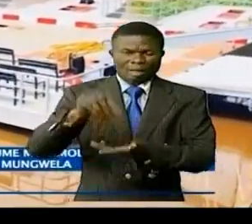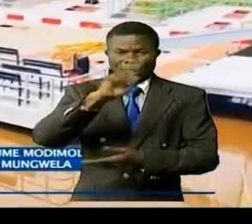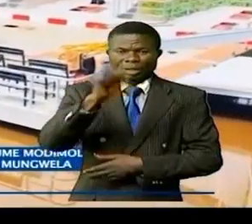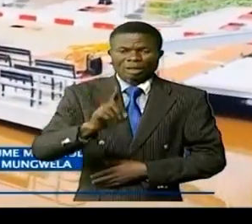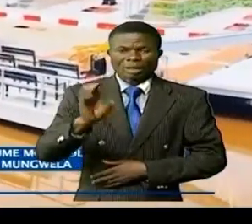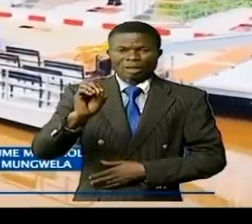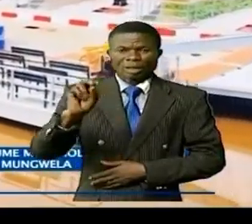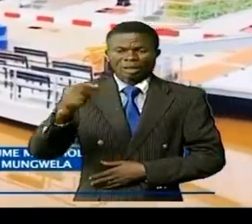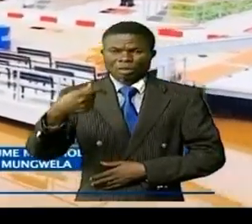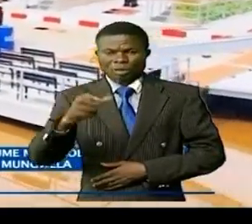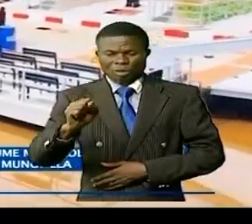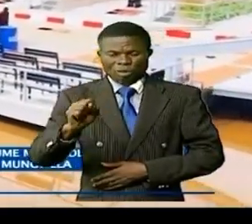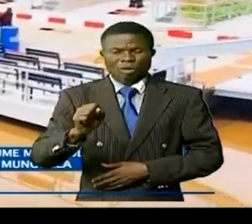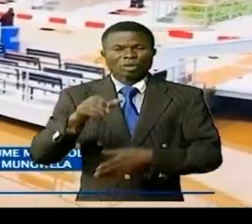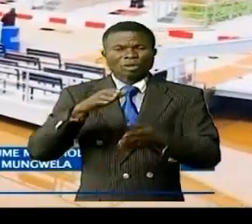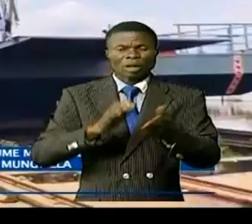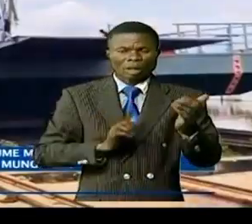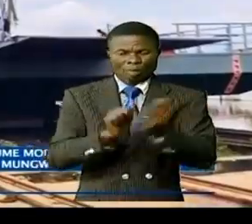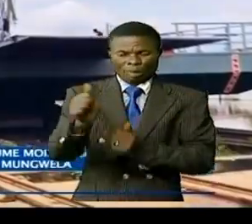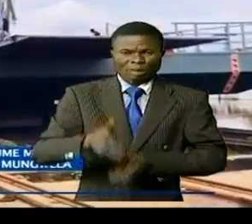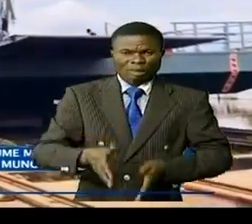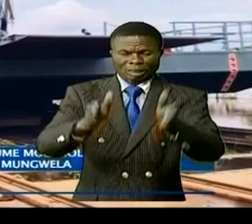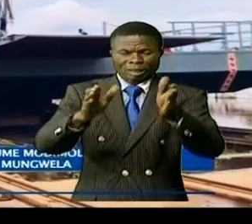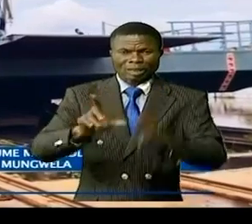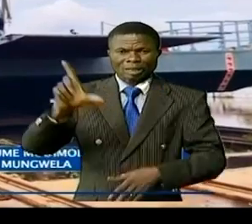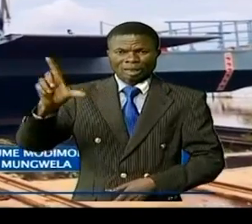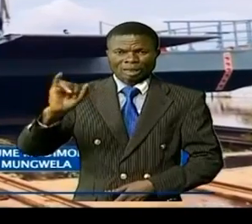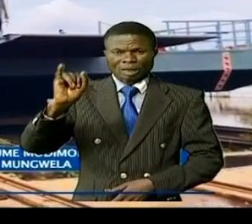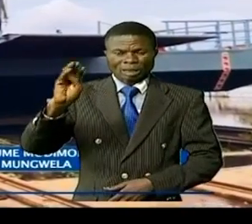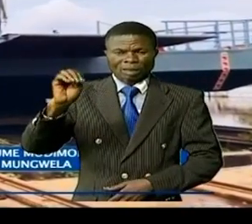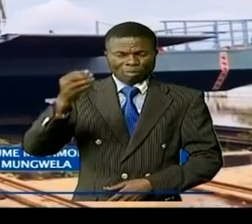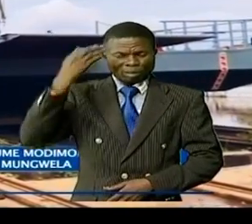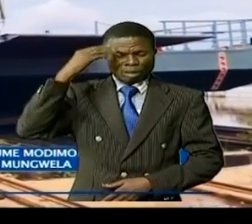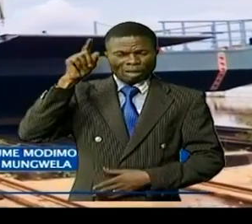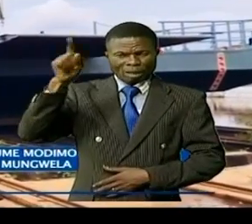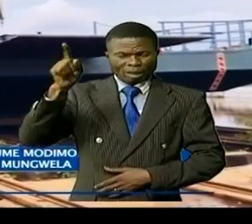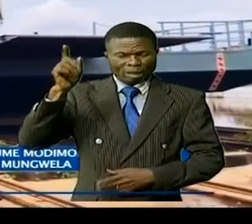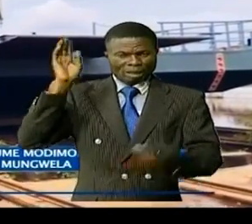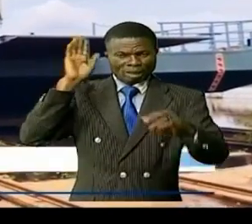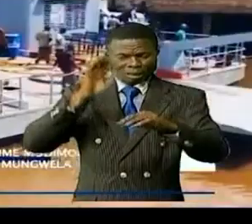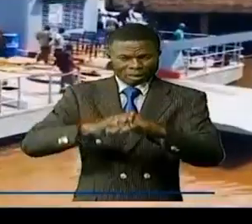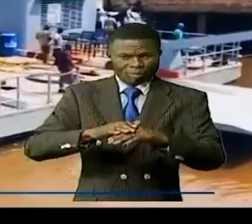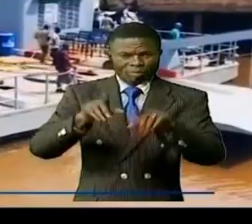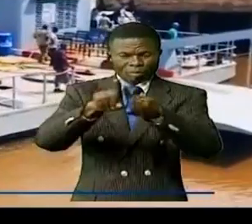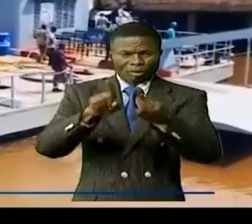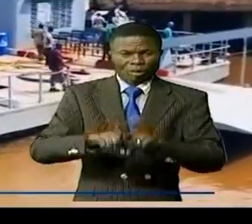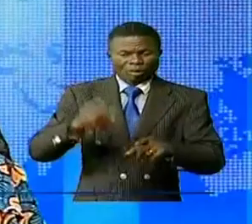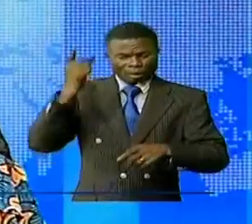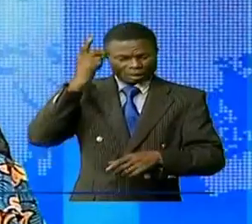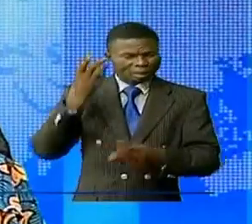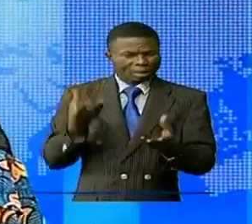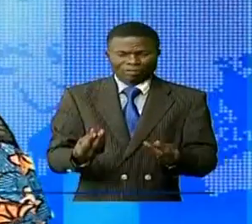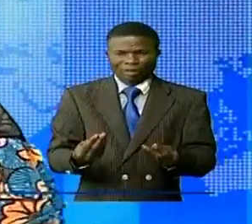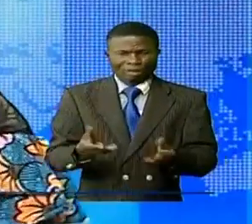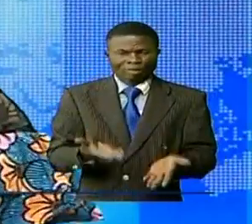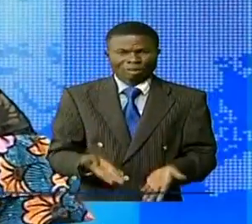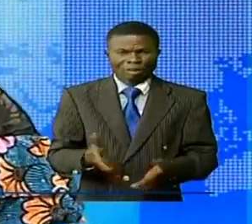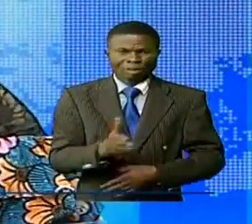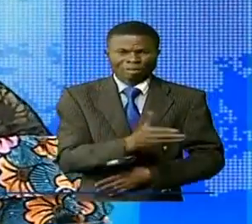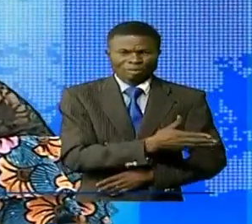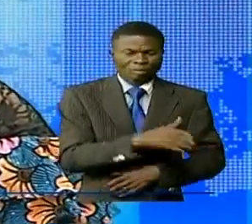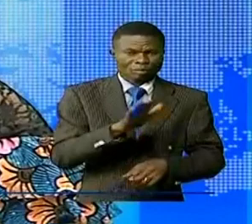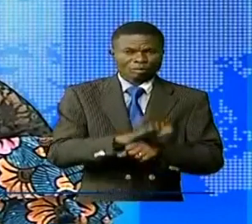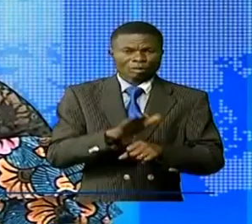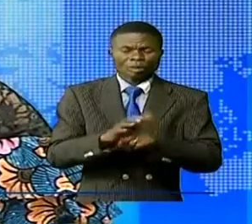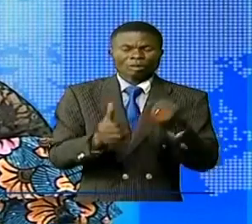puis emprunter la route Zongo-Libenge-Gemena-Akula et atteindre ainsi Kinshasa. Plusieurs morts